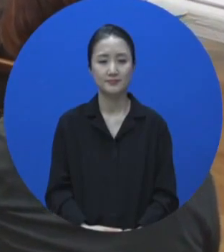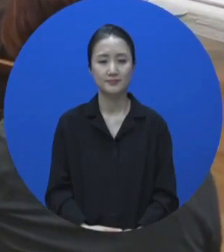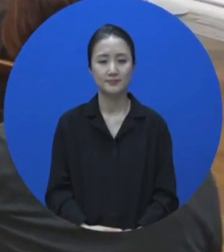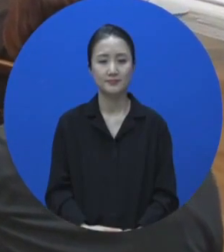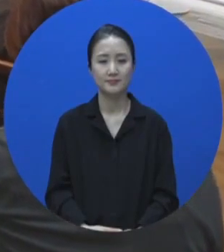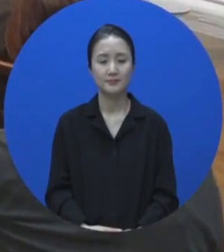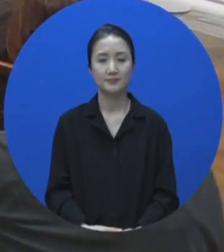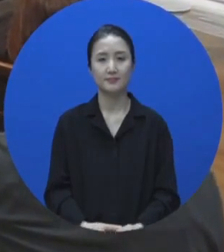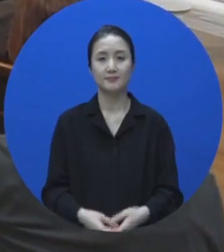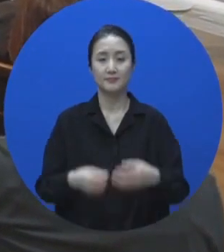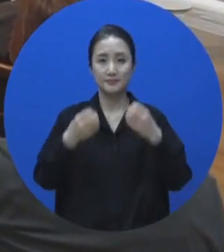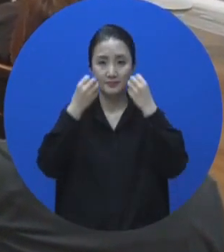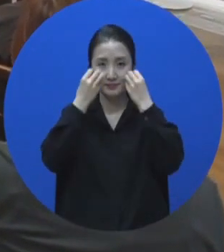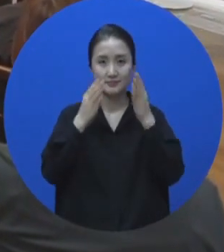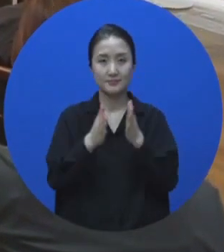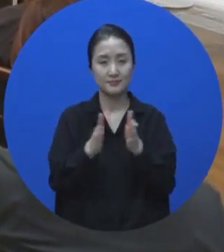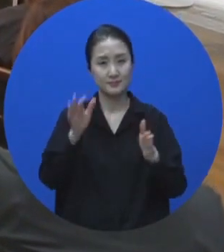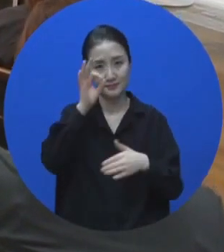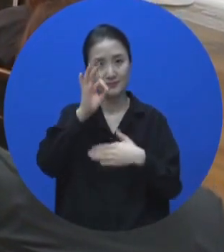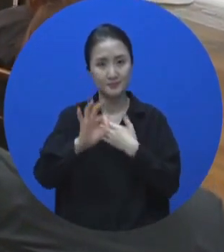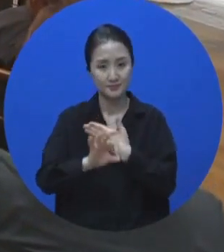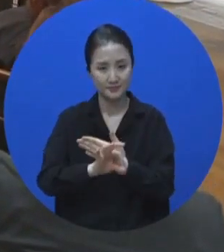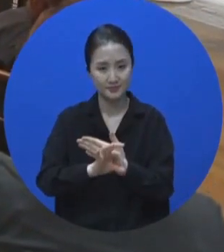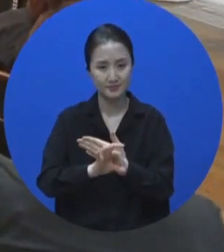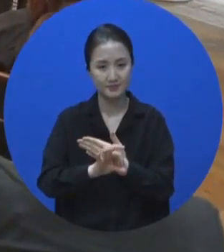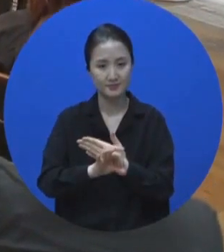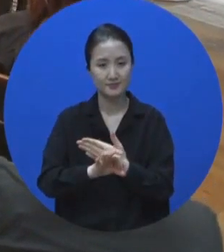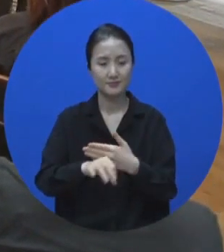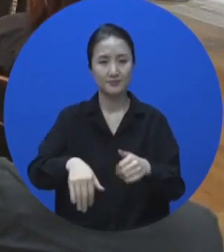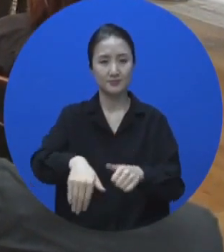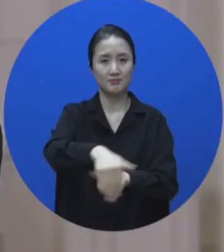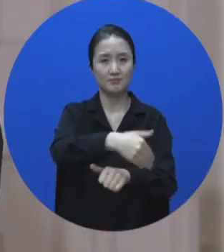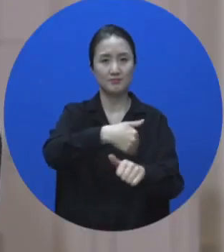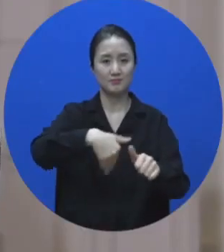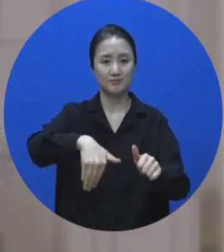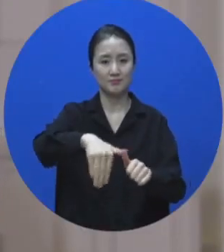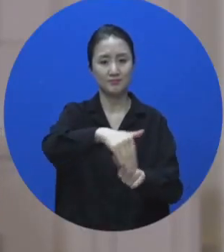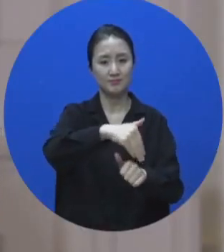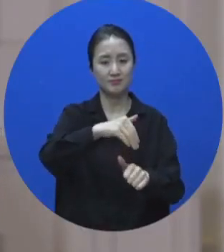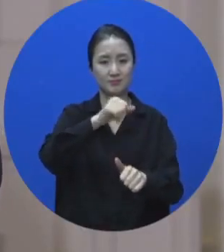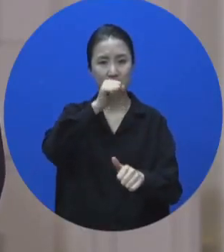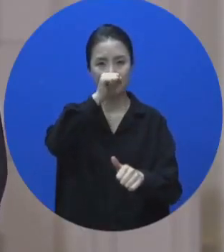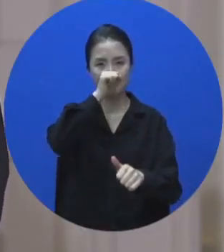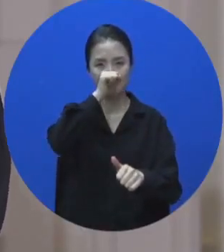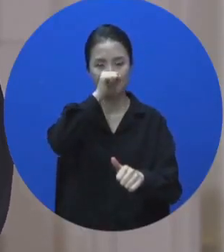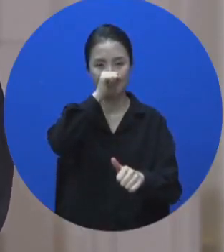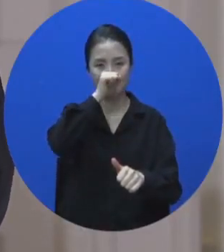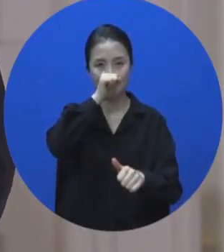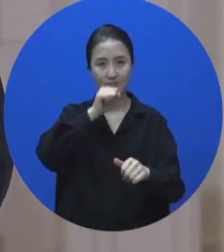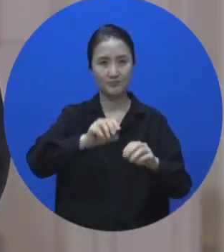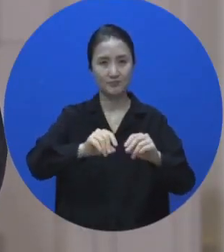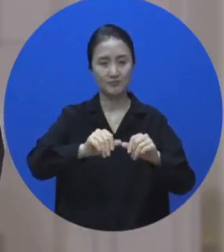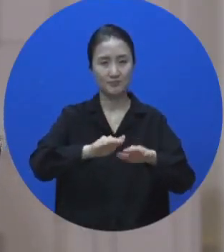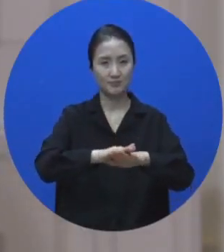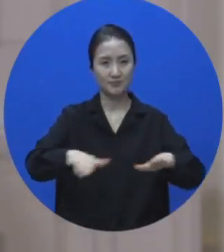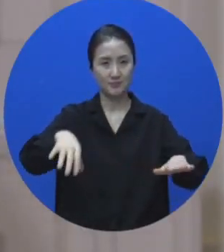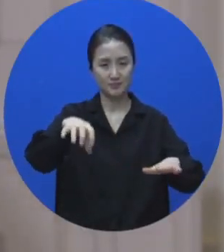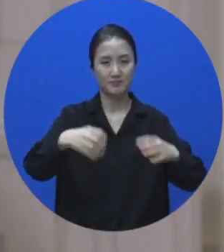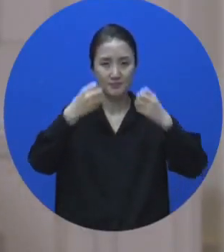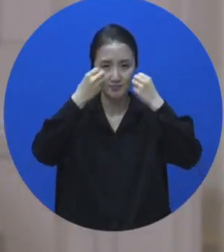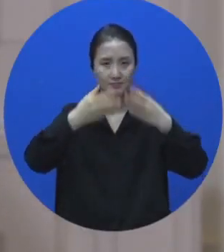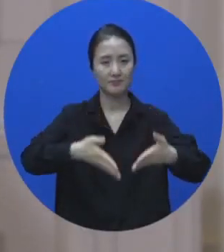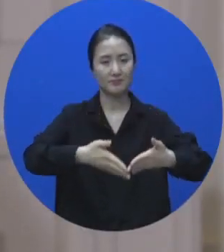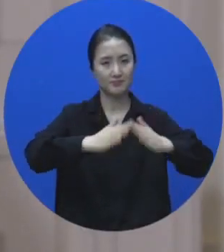그런데 우리가 보면은 새아파트 중에서는 택지지구 앞서 말했듯이 택지지구 에서 새로운